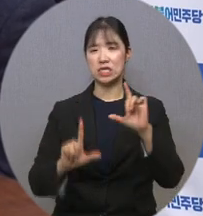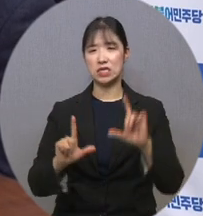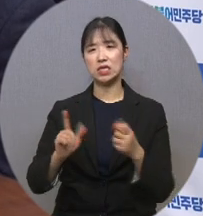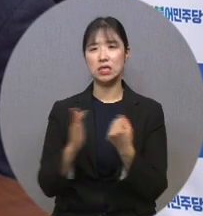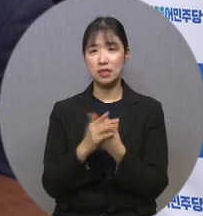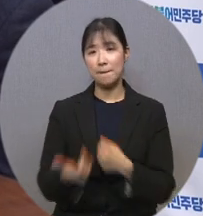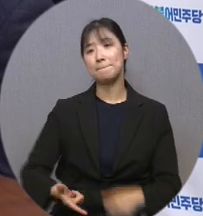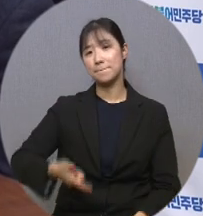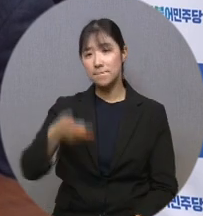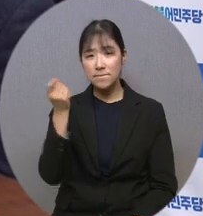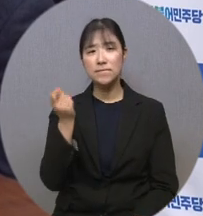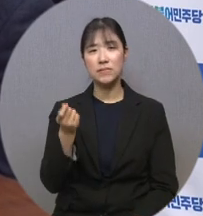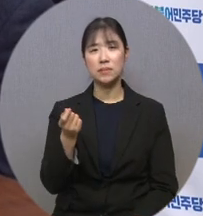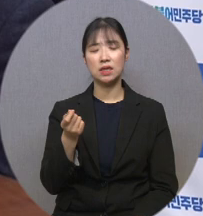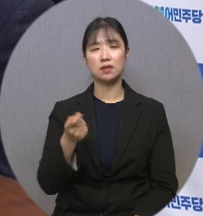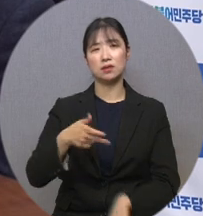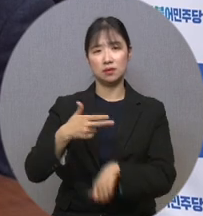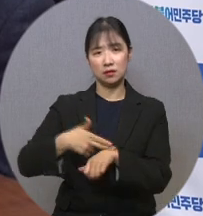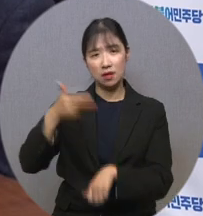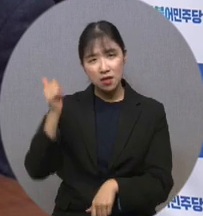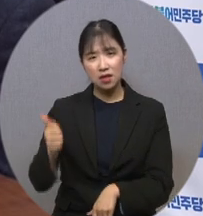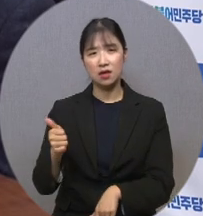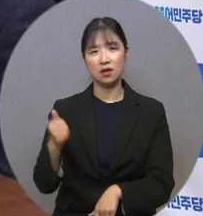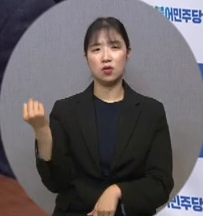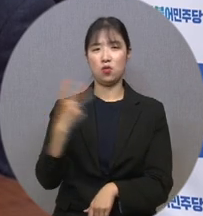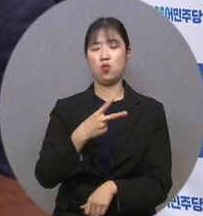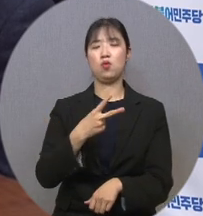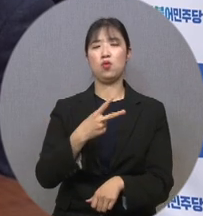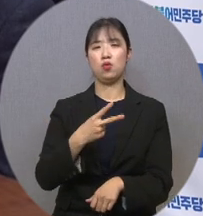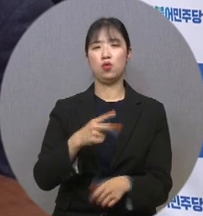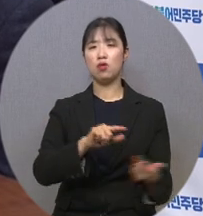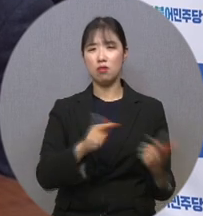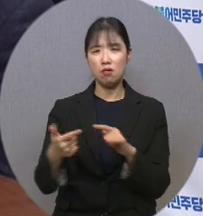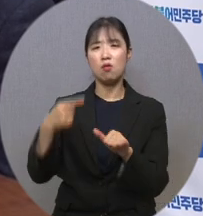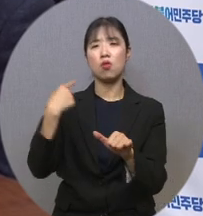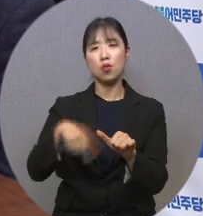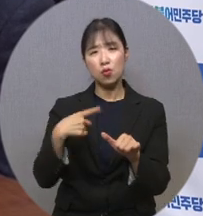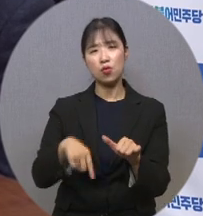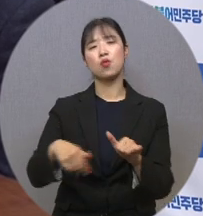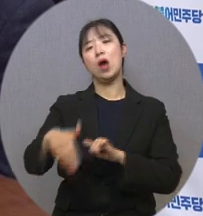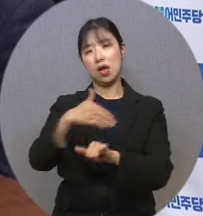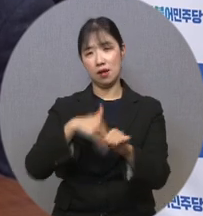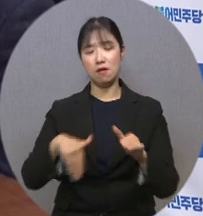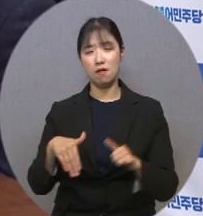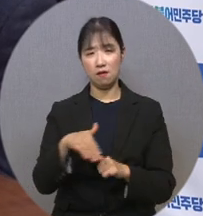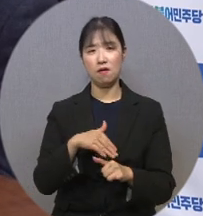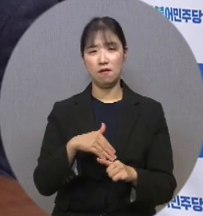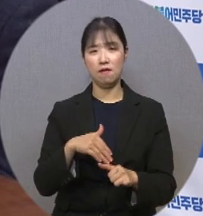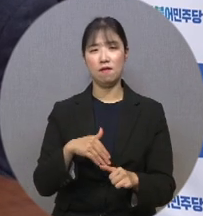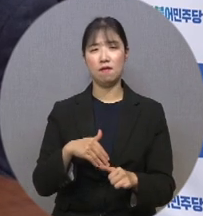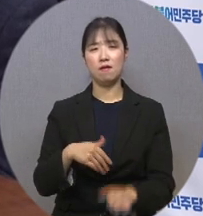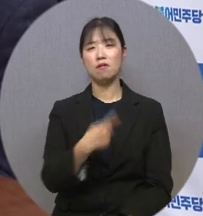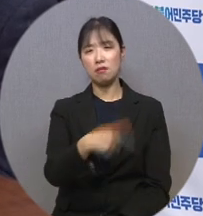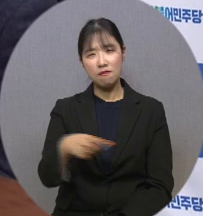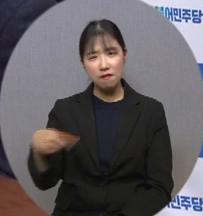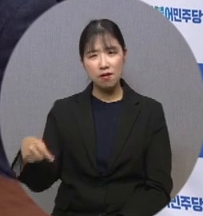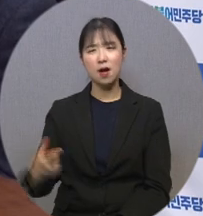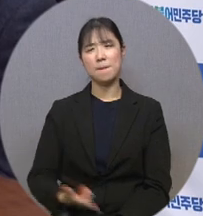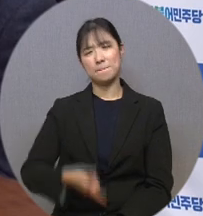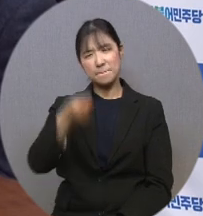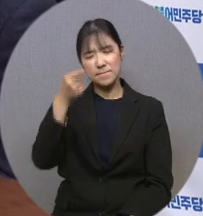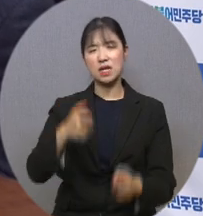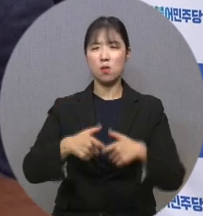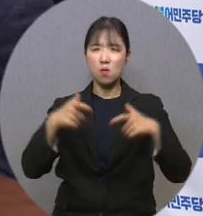것들을 빨리 선생님이나 또는 여러 가지 교육 환경이나 이런 것들이 빨리 좀 확충이